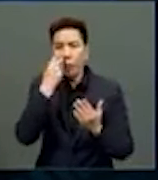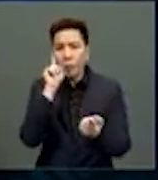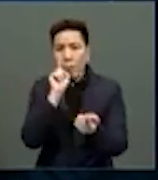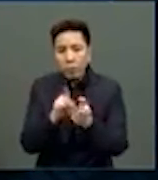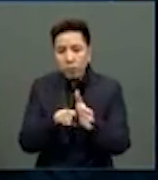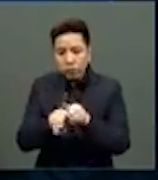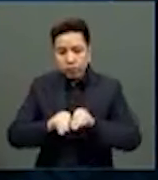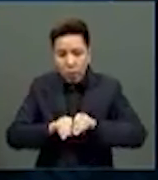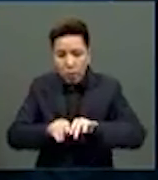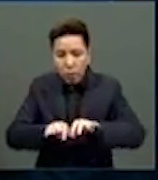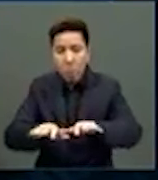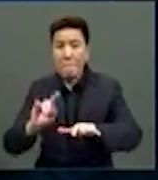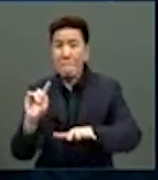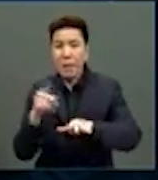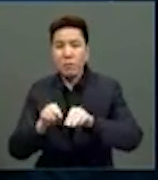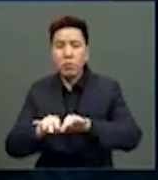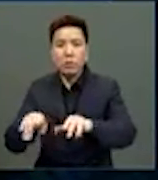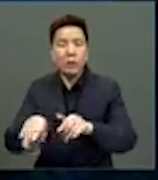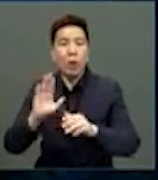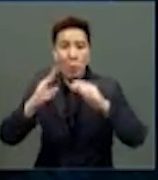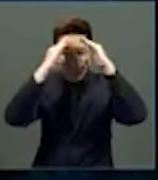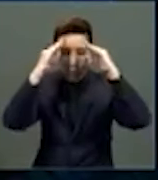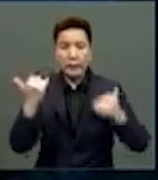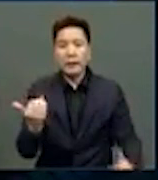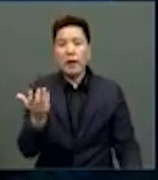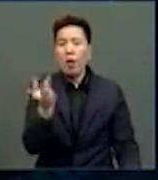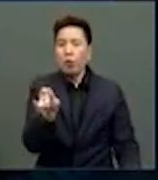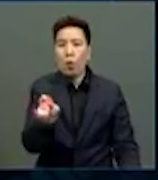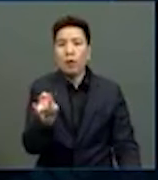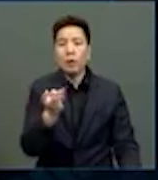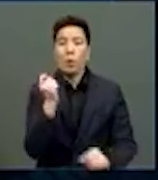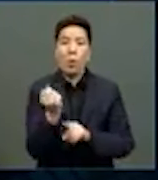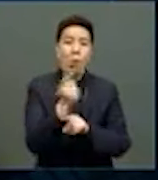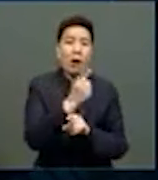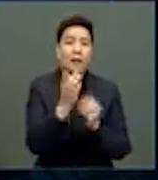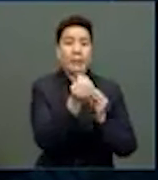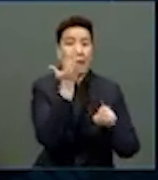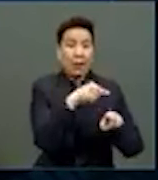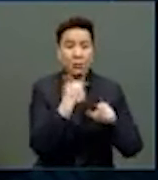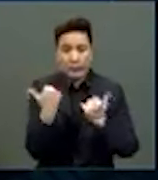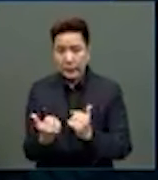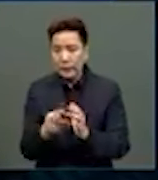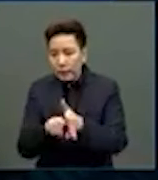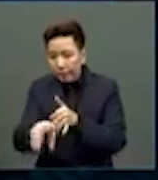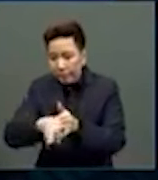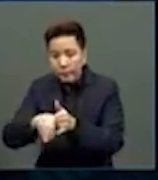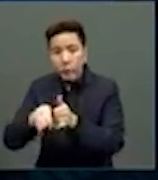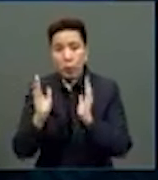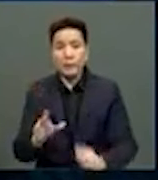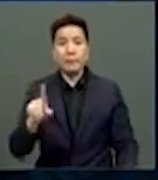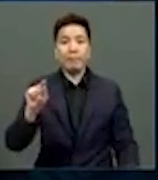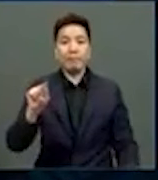ระบาดระลอกใหม่วันนี้ตัวเลขค่อนข้างน้อยลงกว่าในช่วงสัปดาห์ที่ผ่านมานะคะอยู่ที่ยี่สิบปรายค่ะ